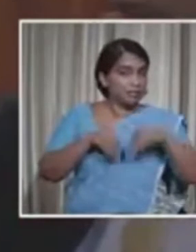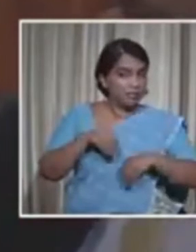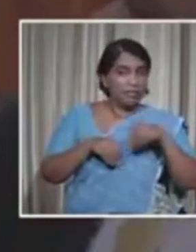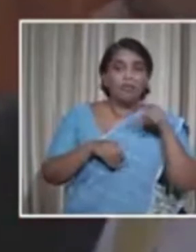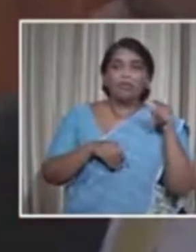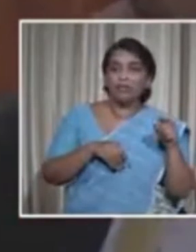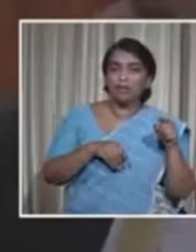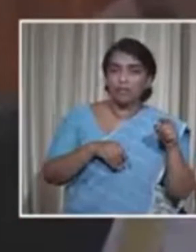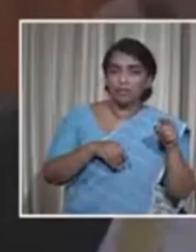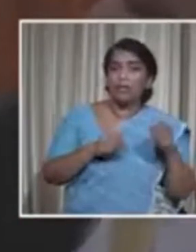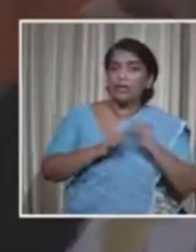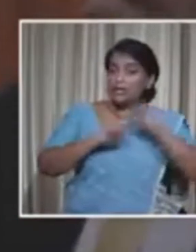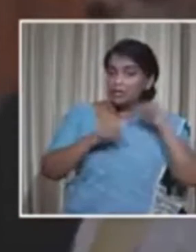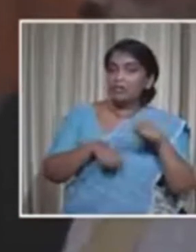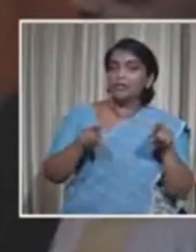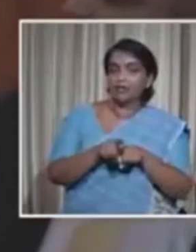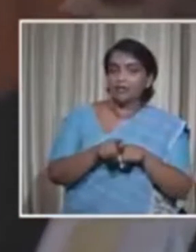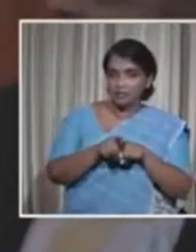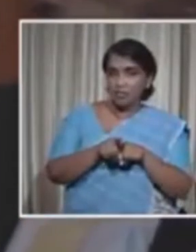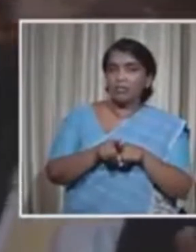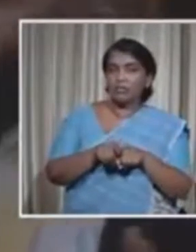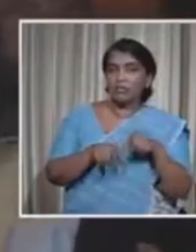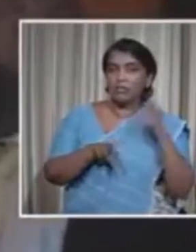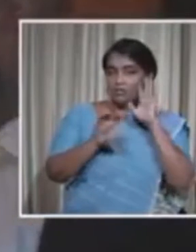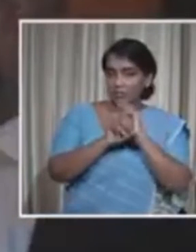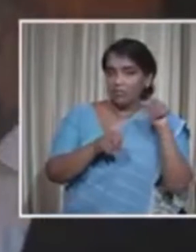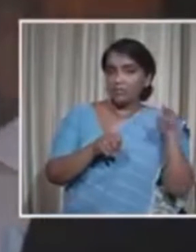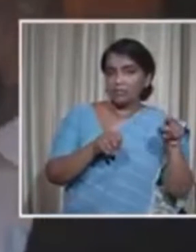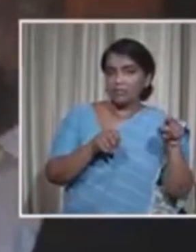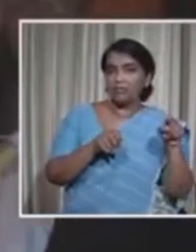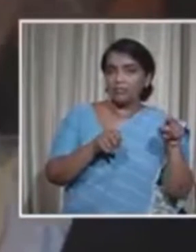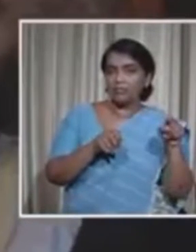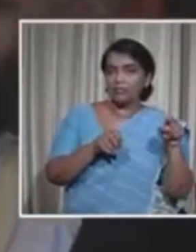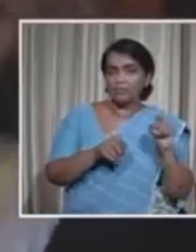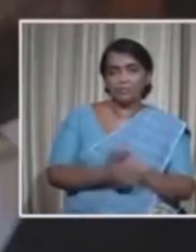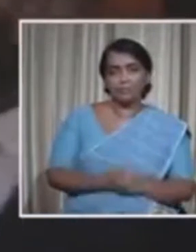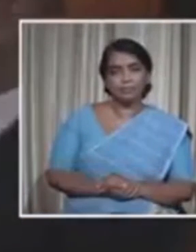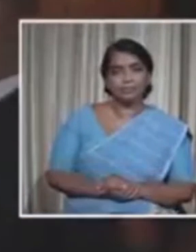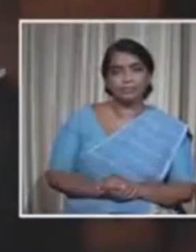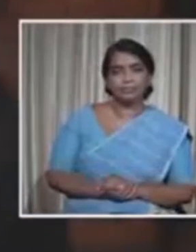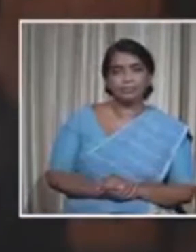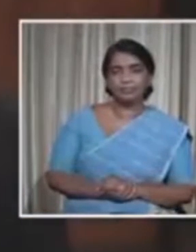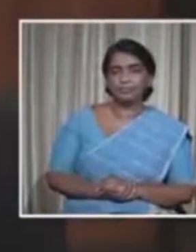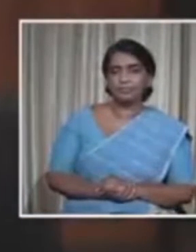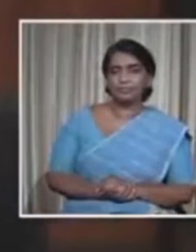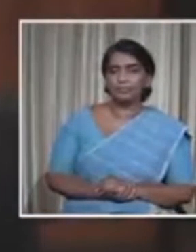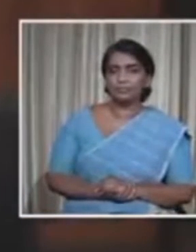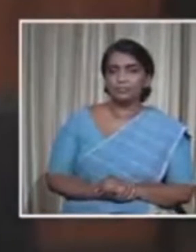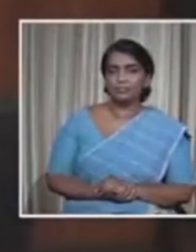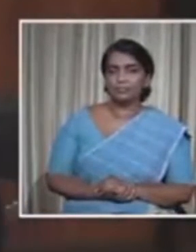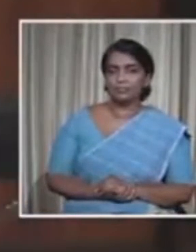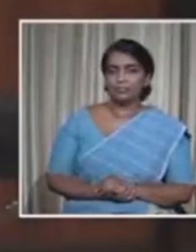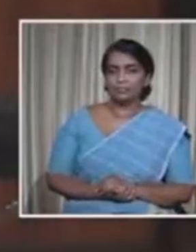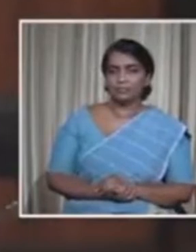உறுப்பினர் முஷாரப் சபையில் உரையாற்றும் போது அவர் முன் பாராளுமன்ற உறுப்பினர் சாணக்கியன் 5000 ரூபாய் நாணயத்தாளை நீட்டிய